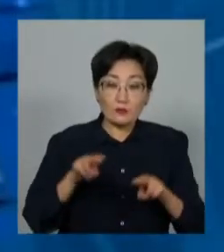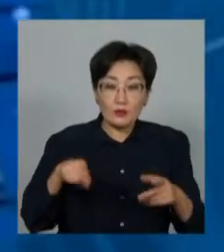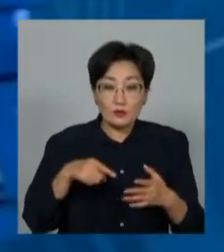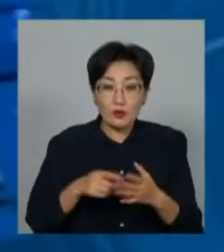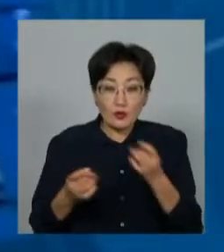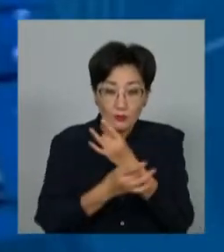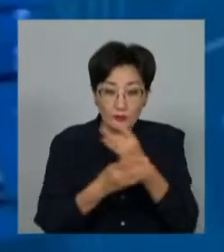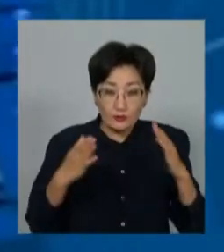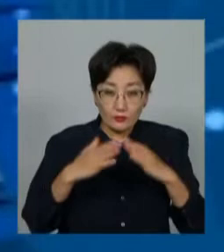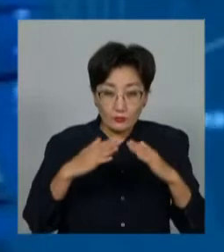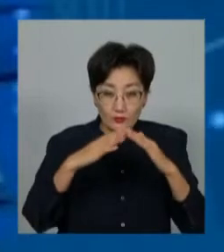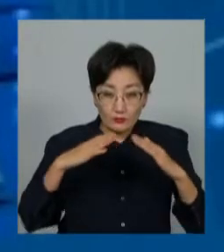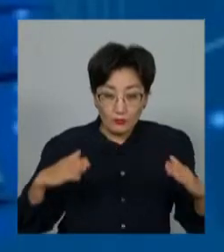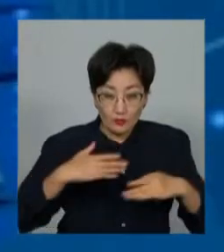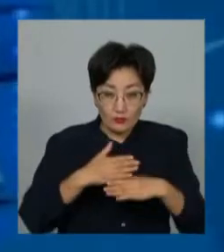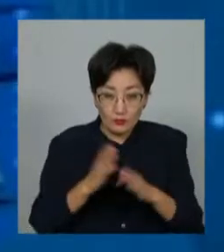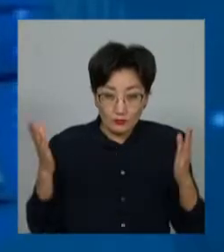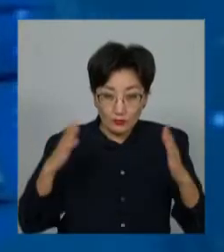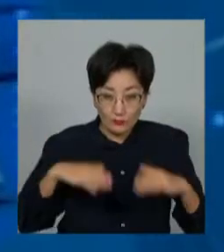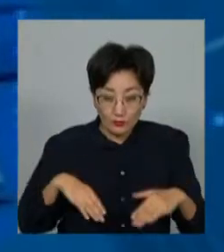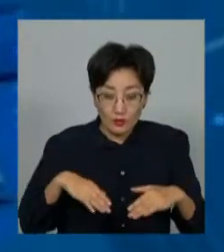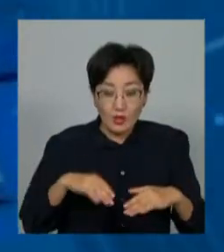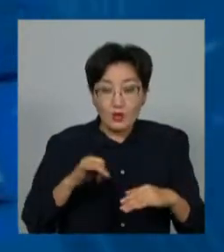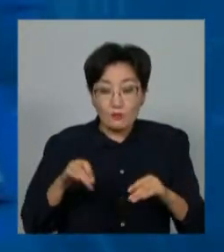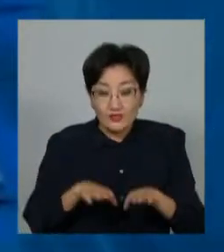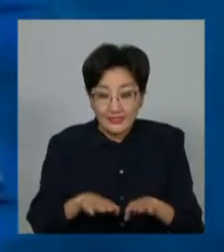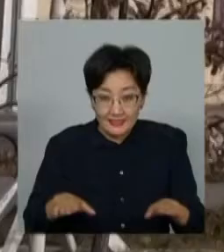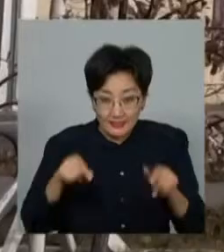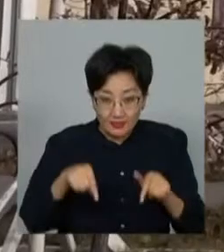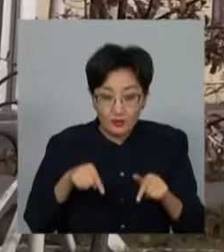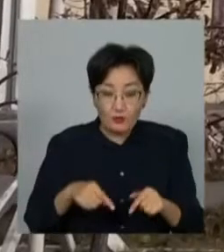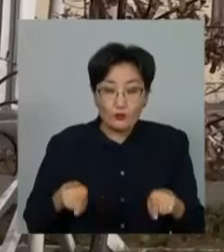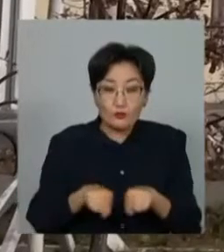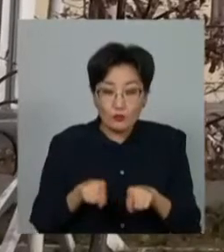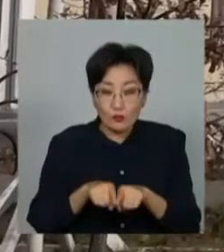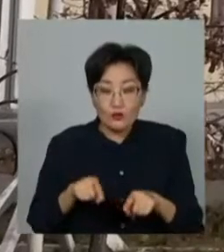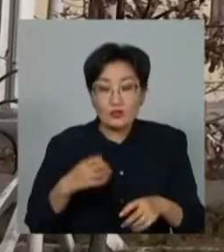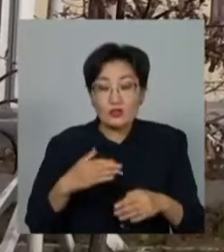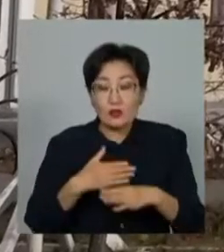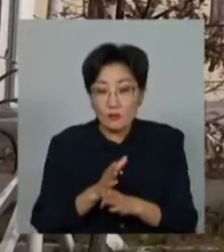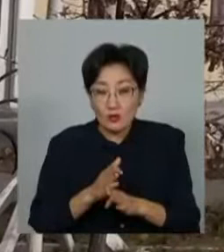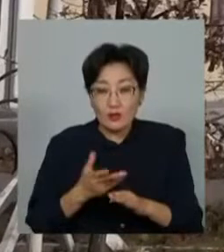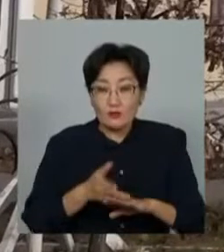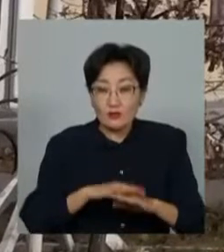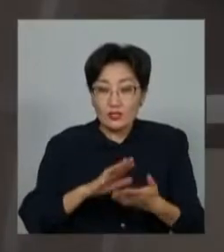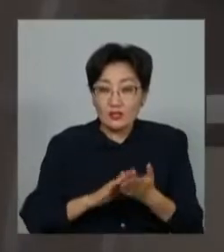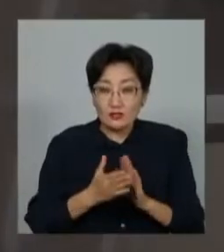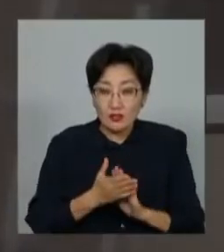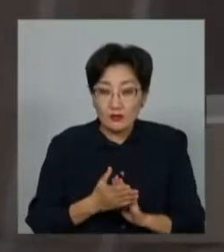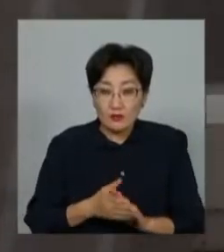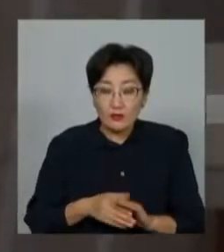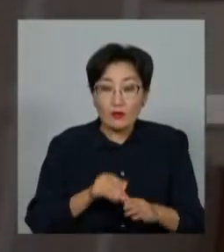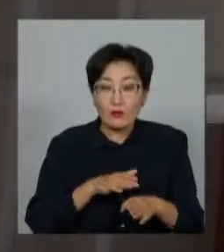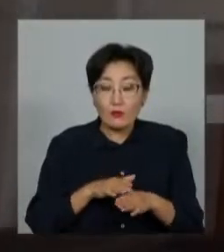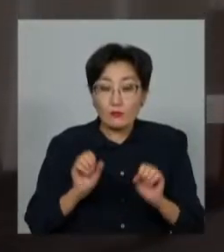Петропавлдағы мәдениет үйінің төбесі опырылып құлады. Төбесінен бөлек едені шіріп, ғимарат төтенше жағдайға жетуге шақ қалған. Ең сорақысы